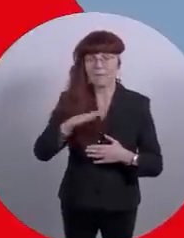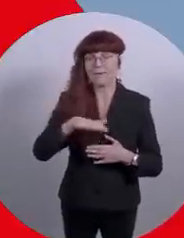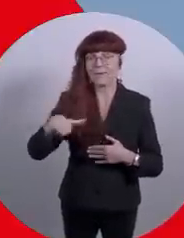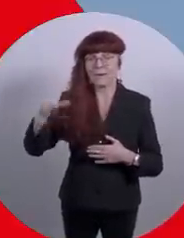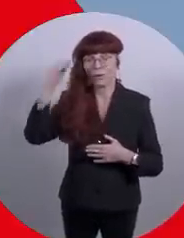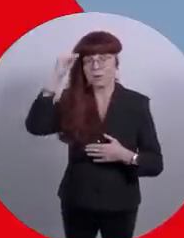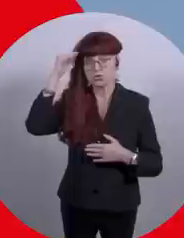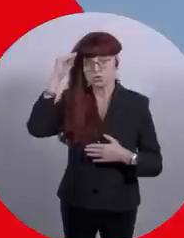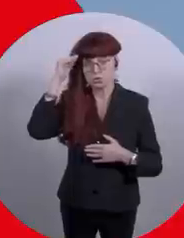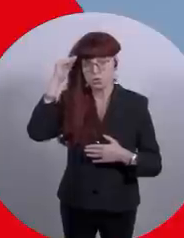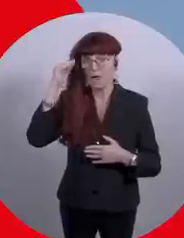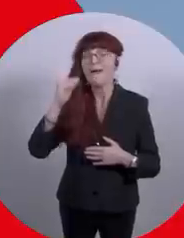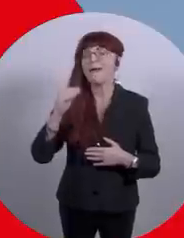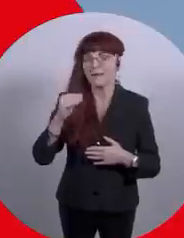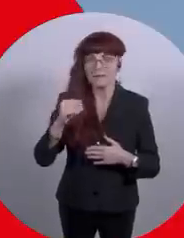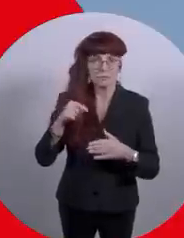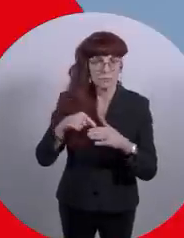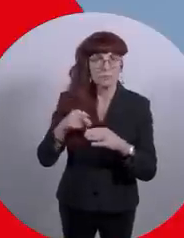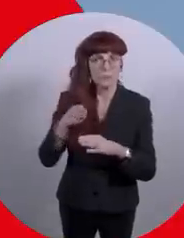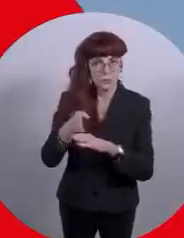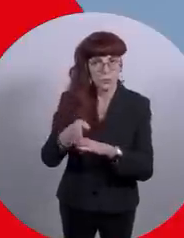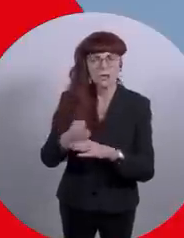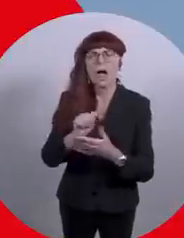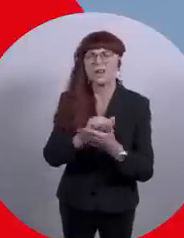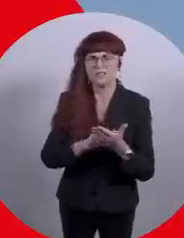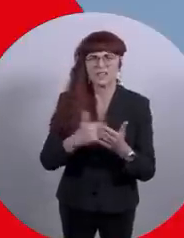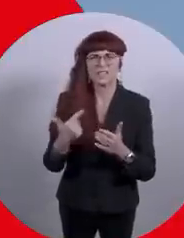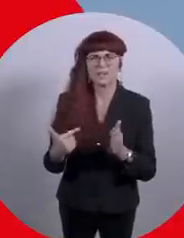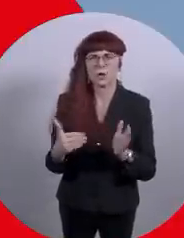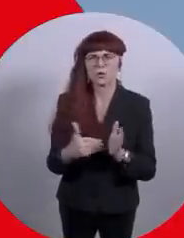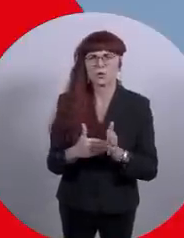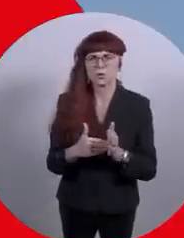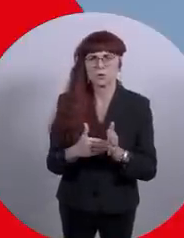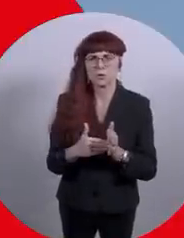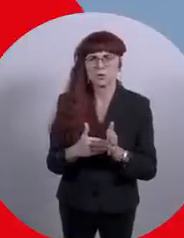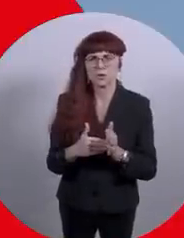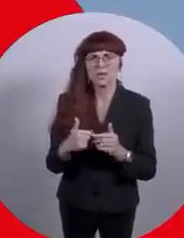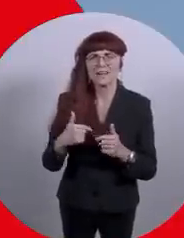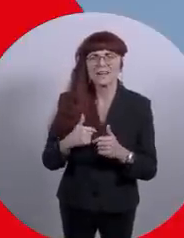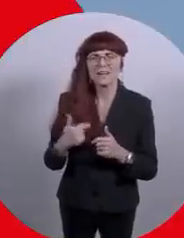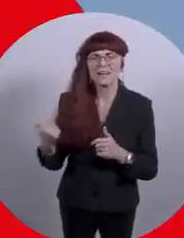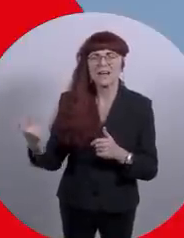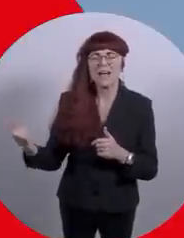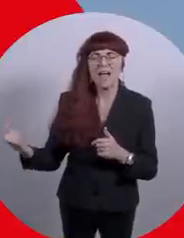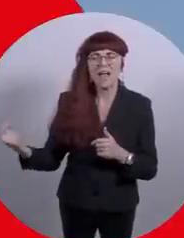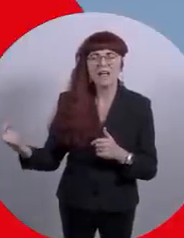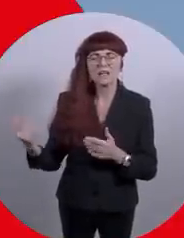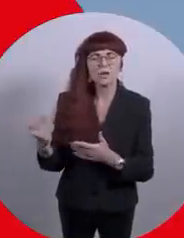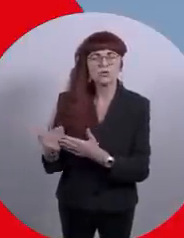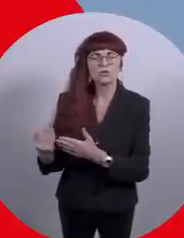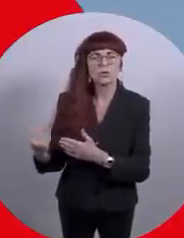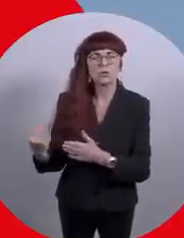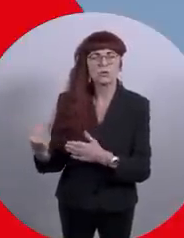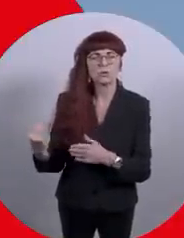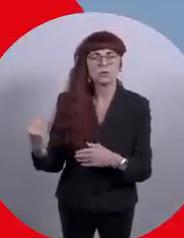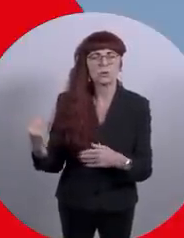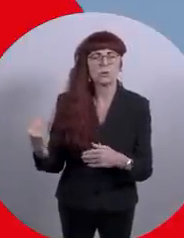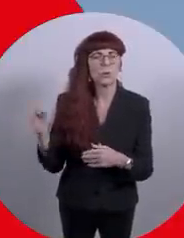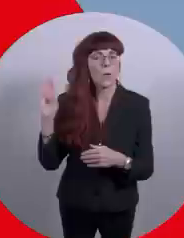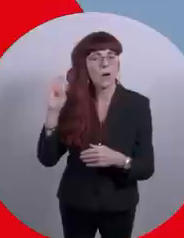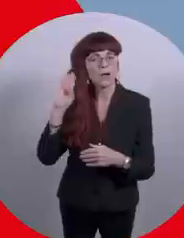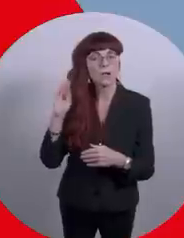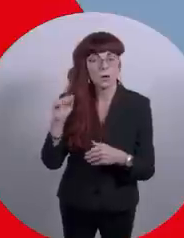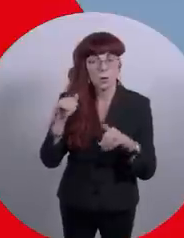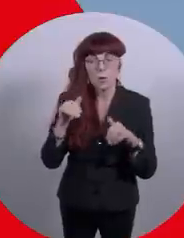Anfang der 2000 Jahre habe ich dann von den Eltern schon gehört ja